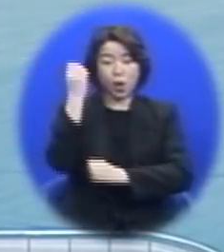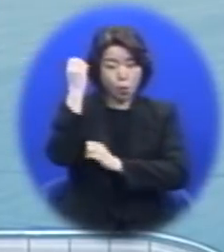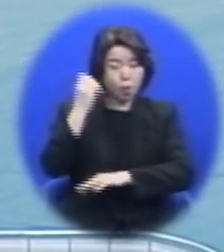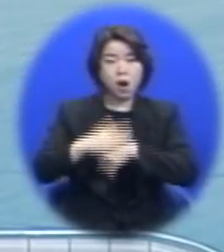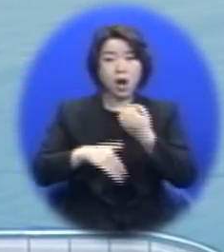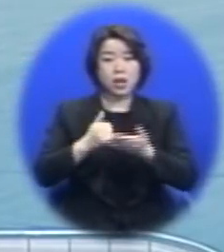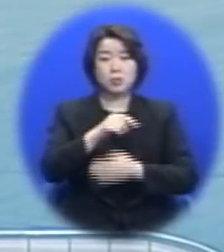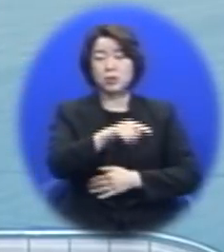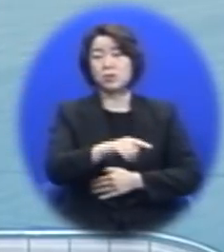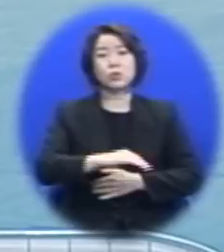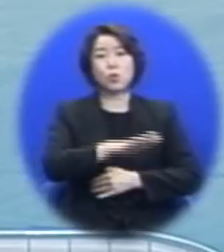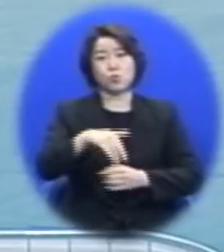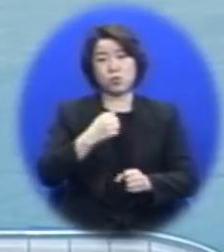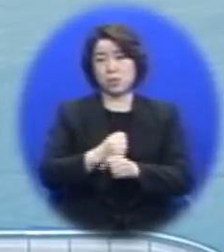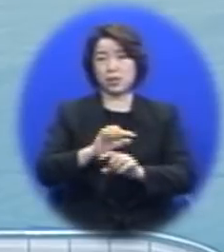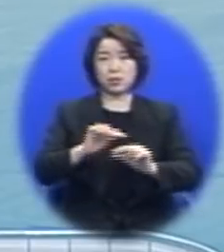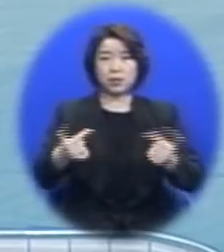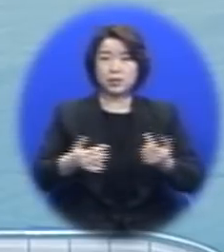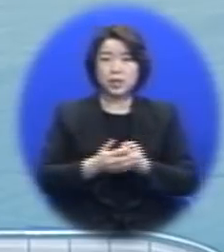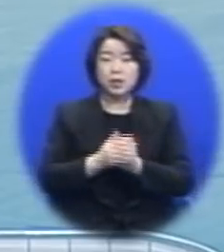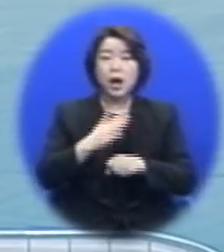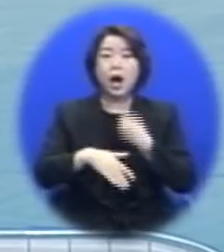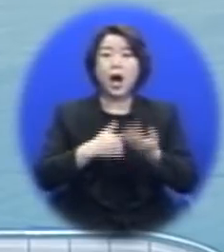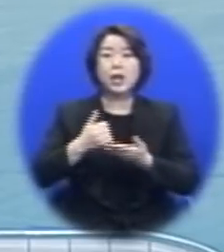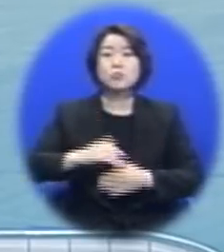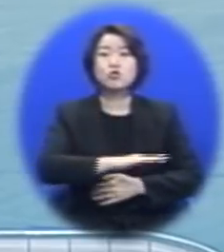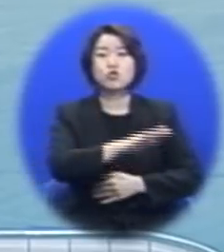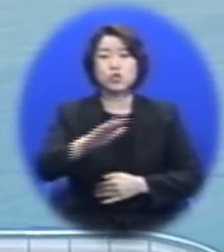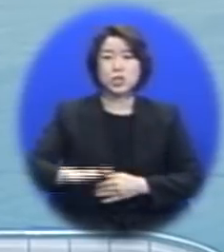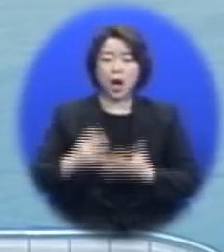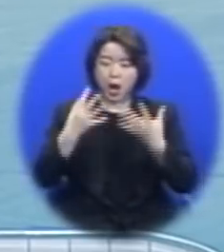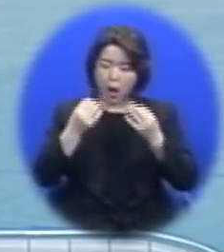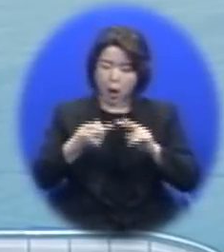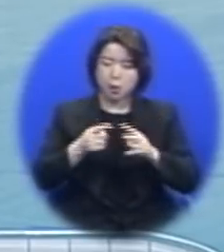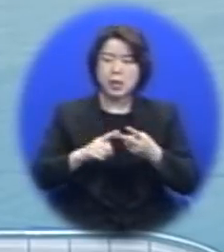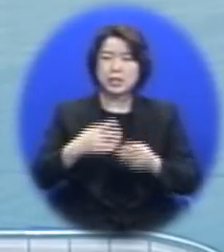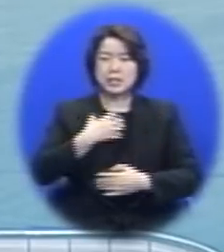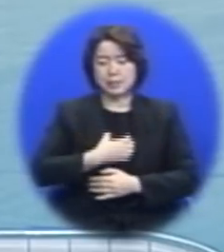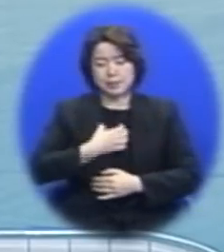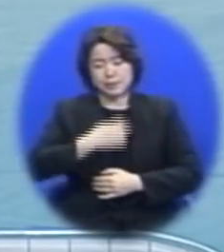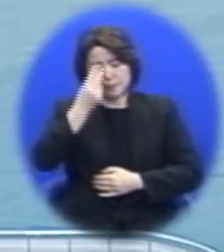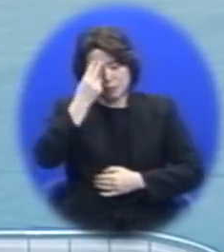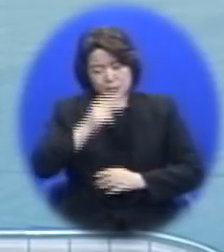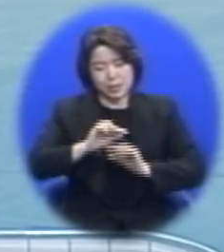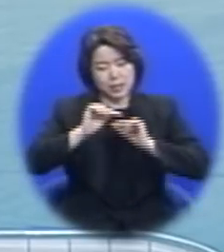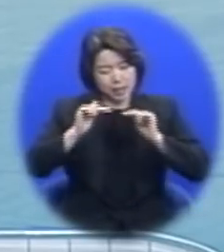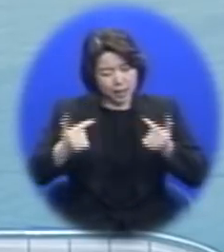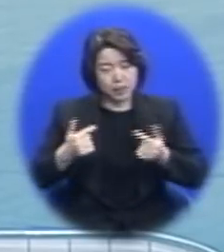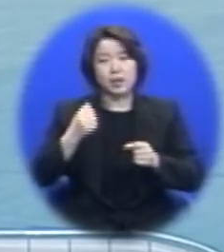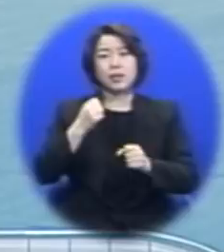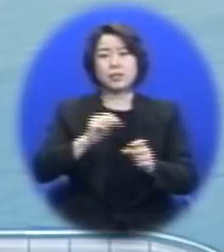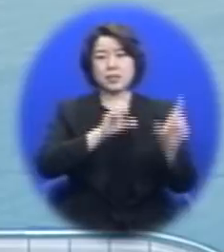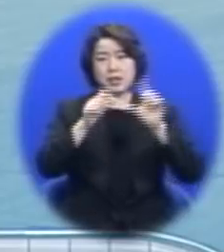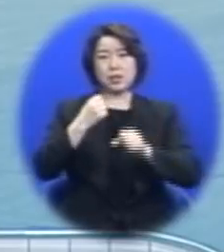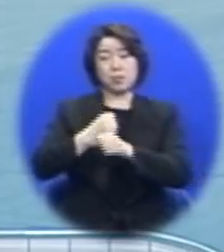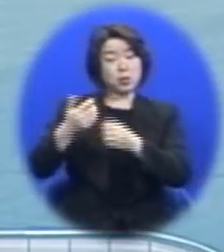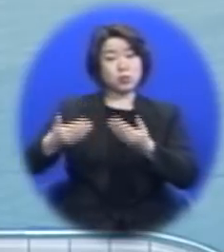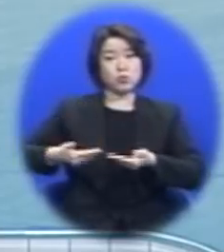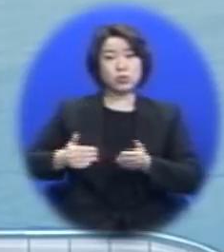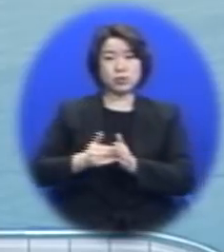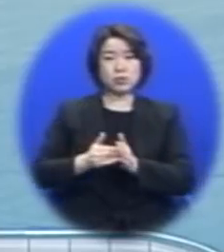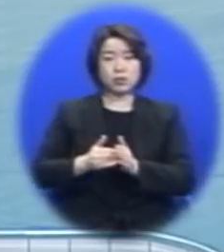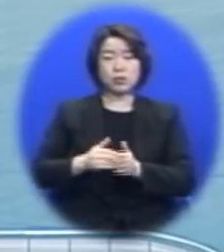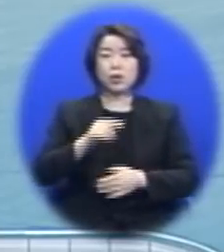만드신 게 아닙니다. 하나님은 우리가 얼마든지 염려하고 근심하지 않고 살게 해주셨어요.